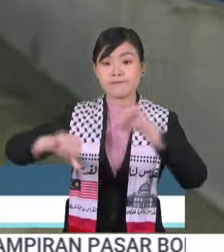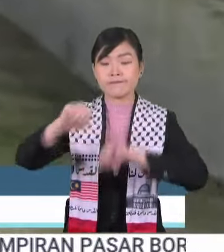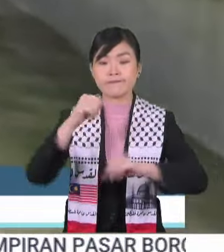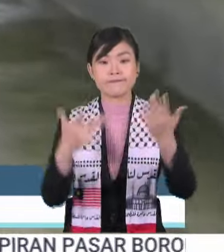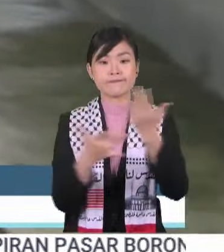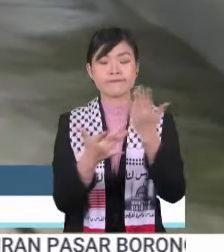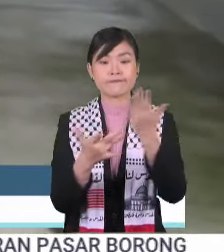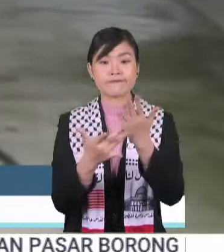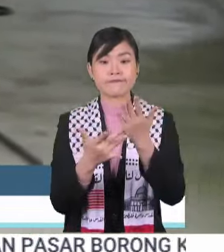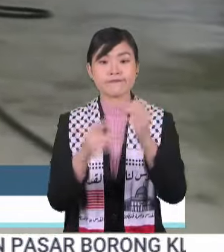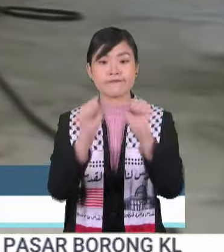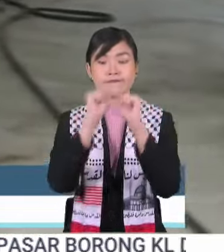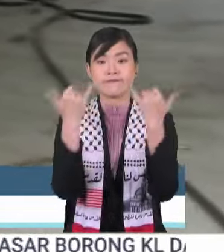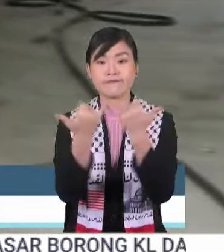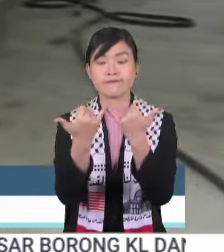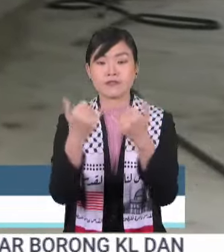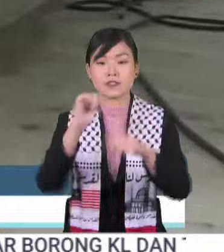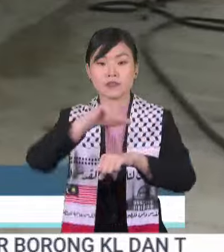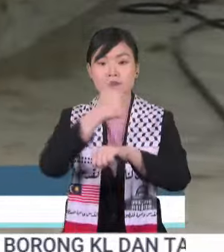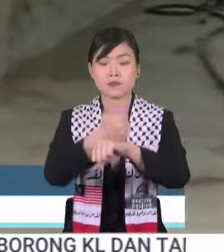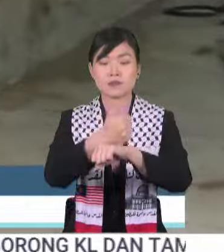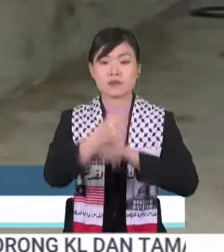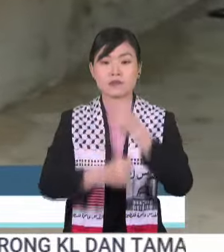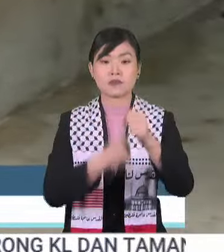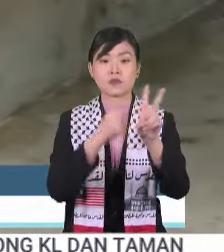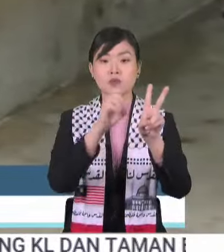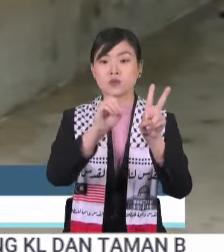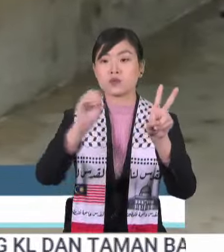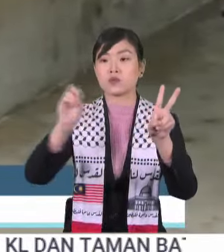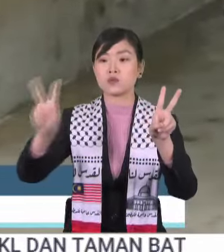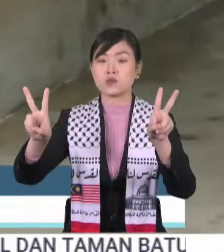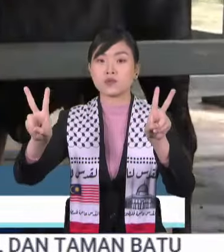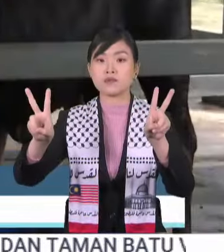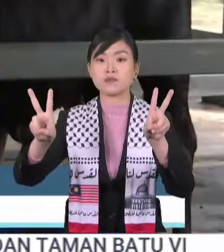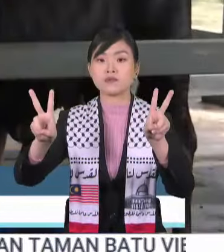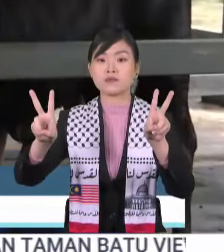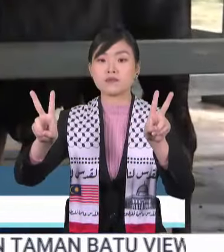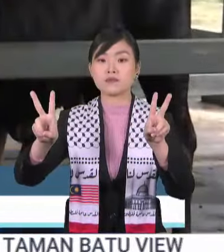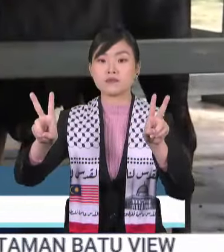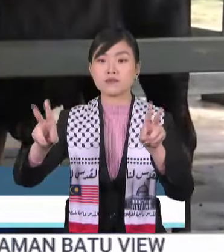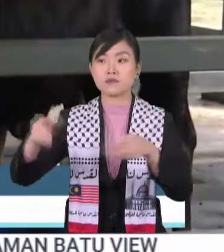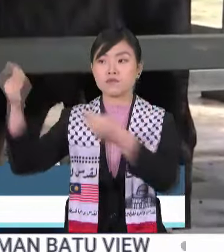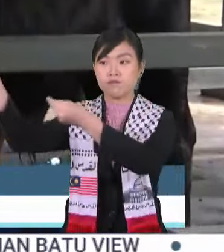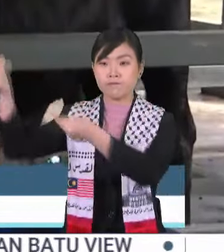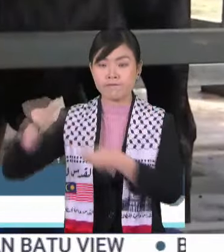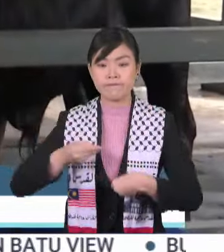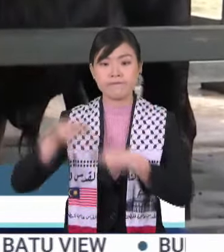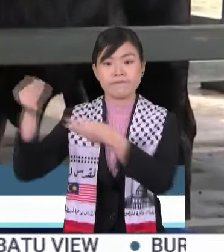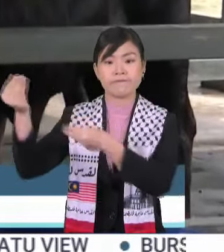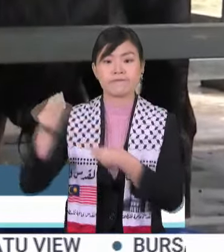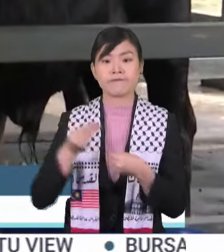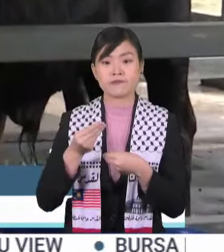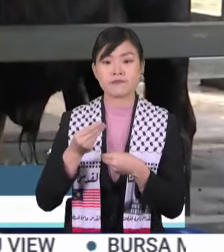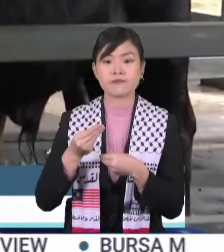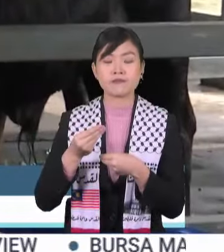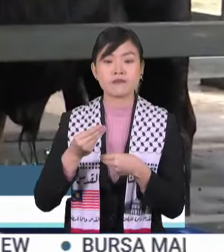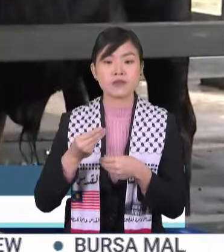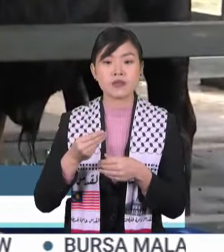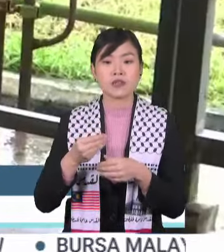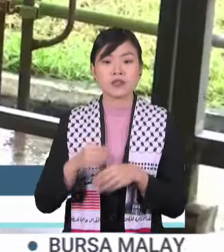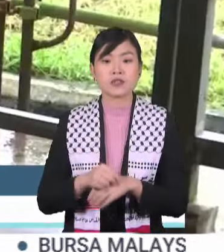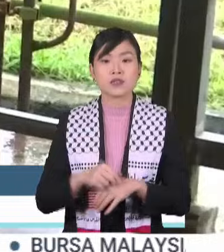teknologi Syarikat yang ditubuhkan pada 2022 itu mulanya mengimport paka wakyu dari Thailand sebelum